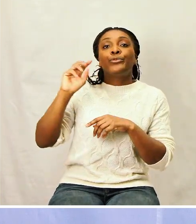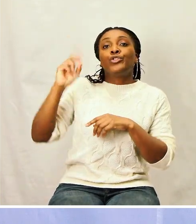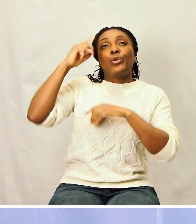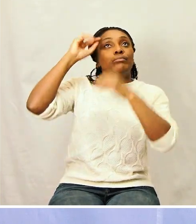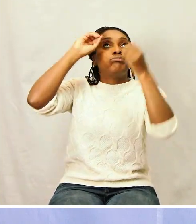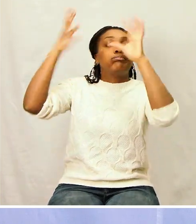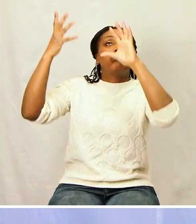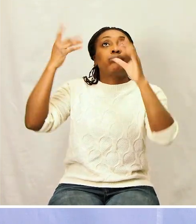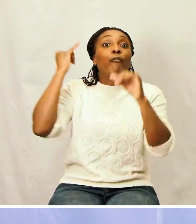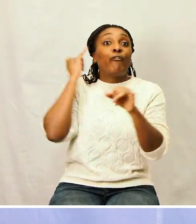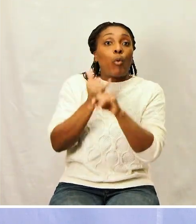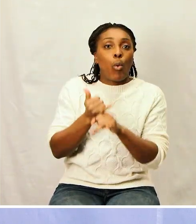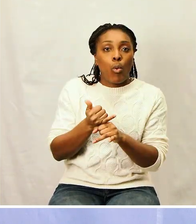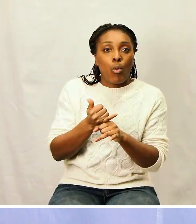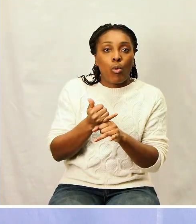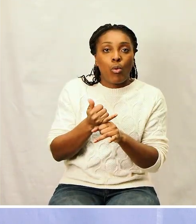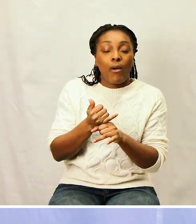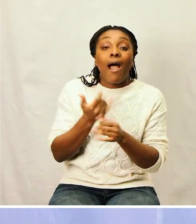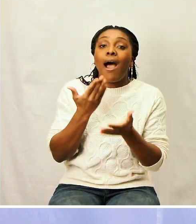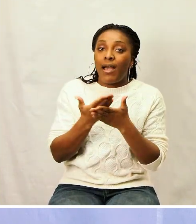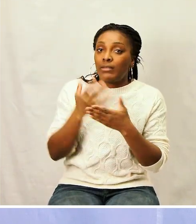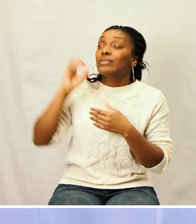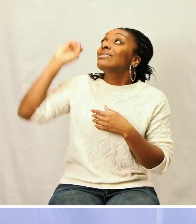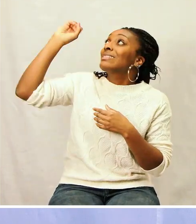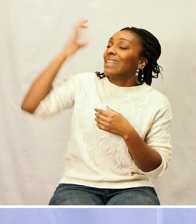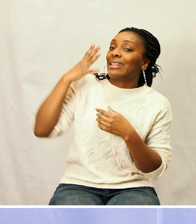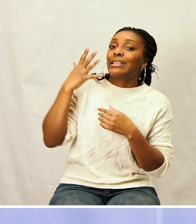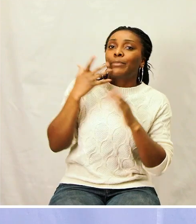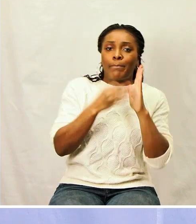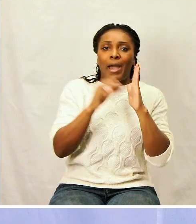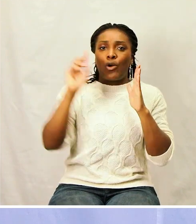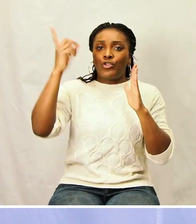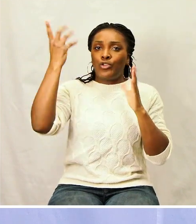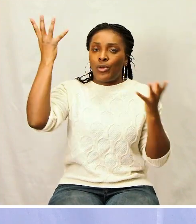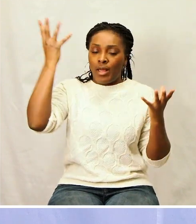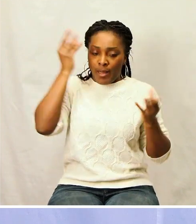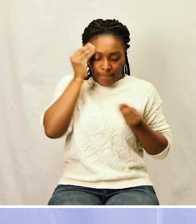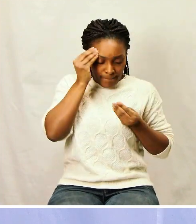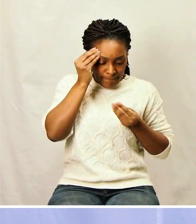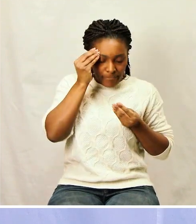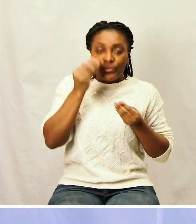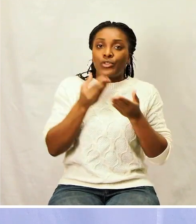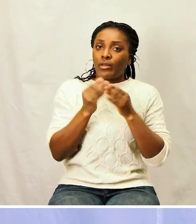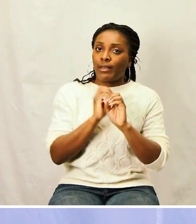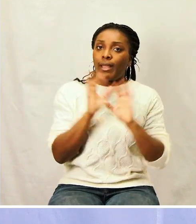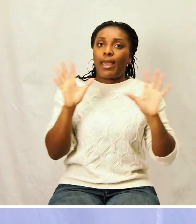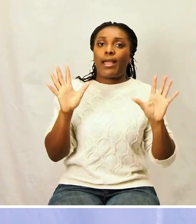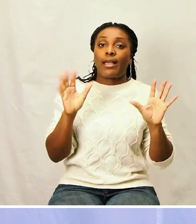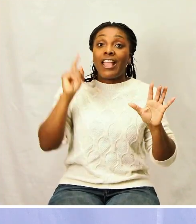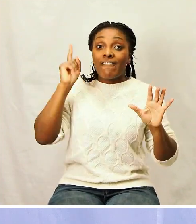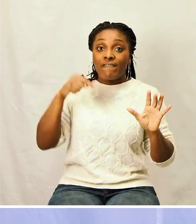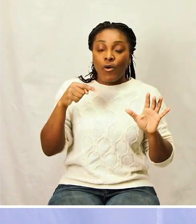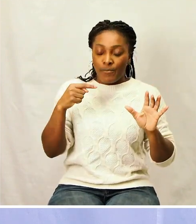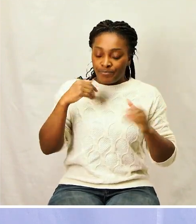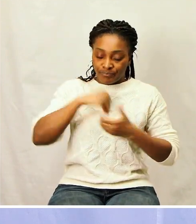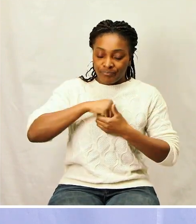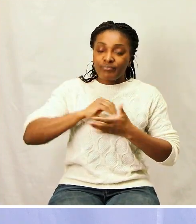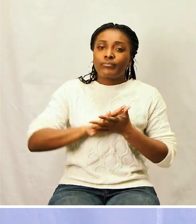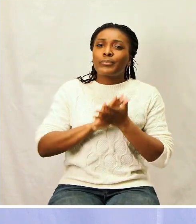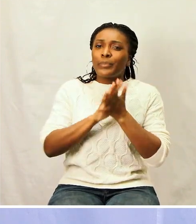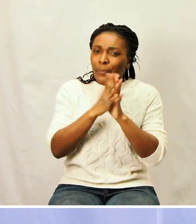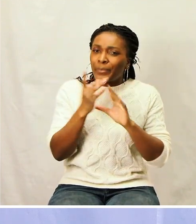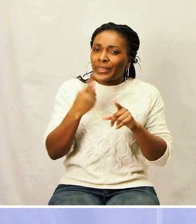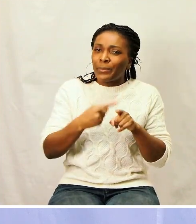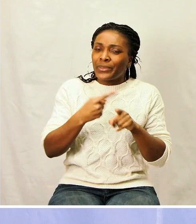complètement erronnée et bien le Saint-Esprit et la Parole de Dieu viennent pour remettre les choses en ordre et on a besoin de se laisser transformer petit à